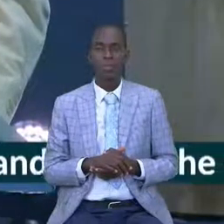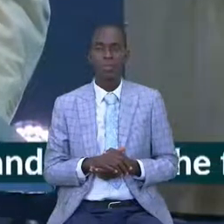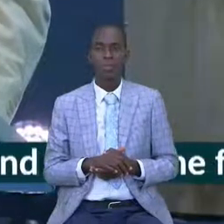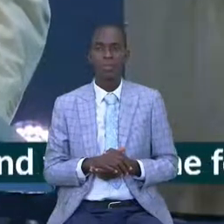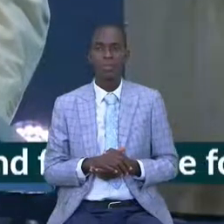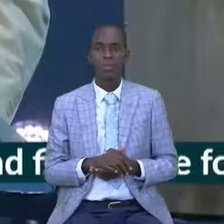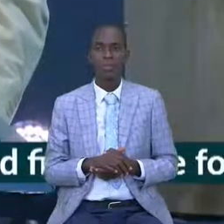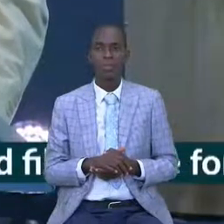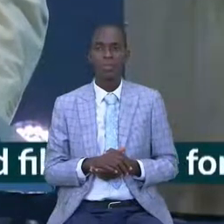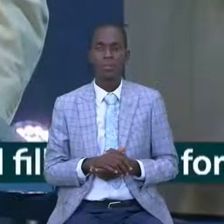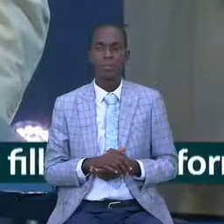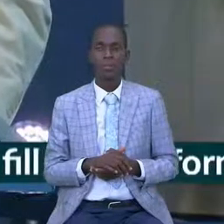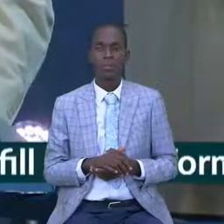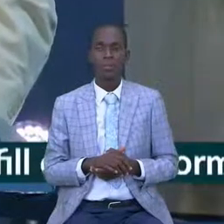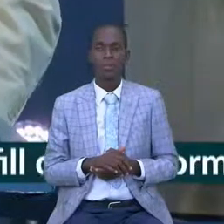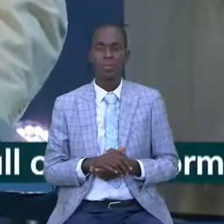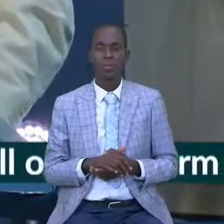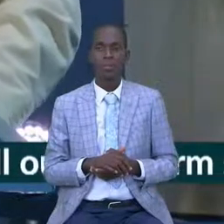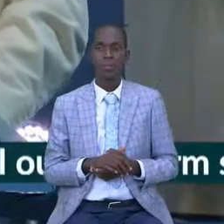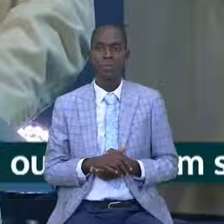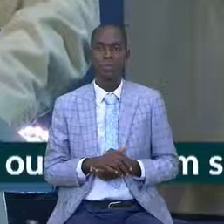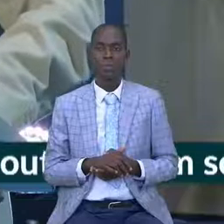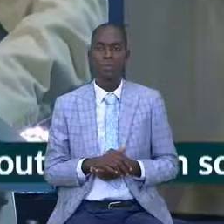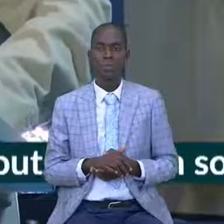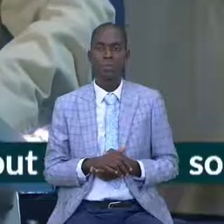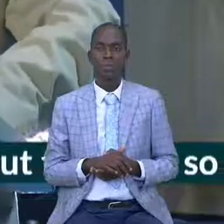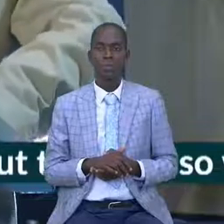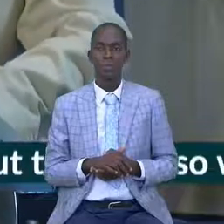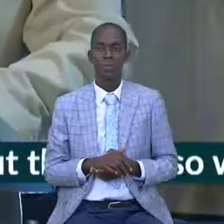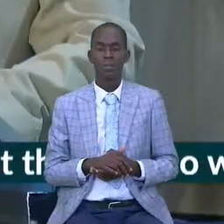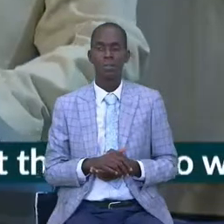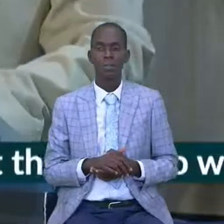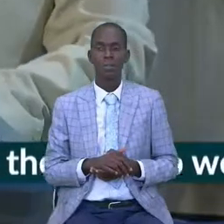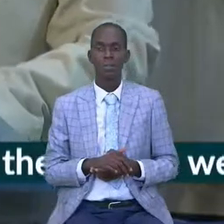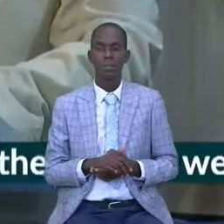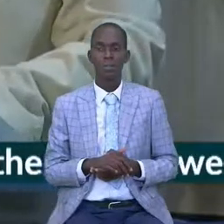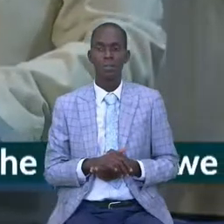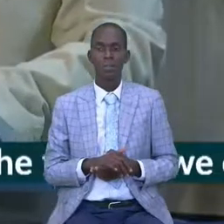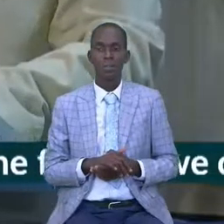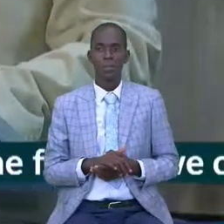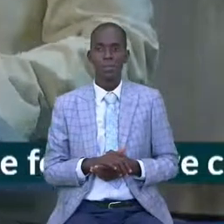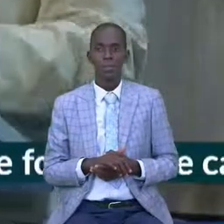Bientôt, la pluie va commencer. La pluie de miracles.